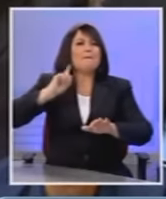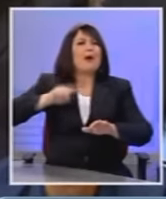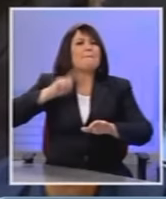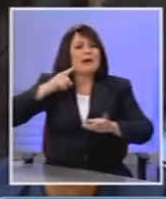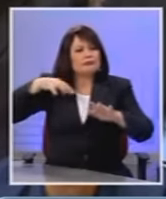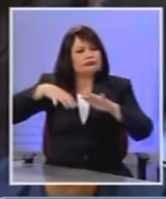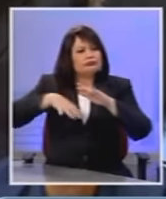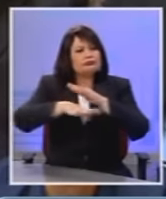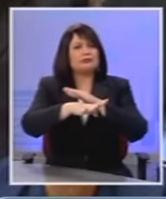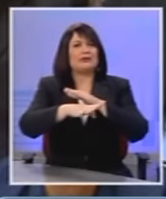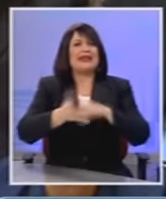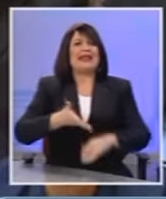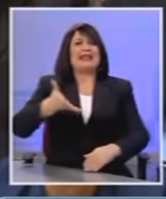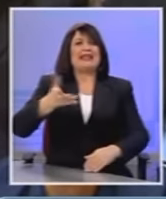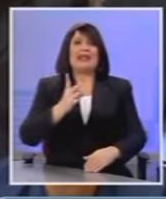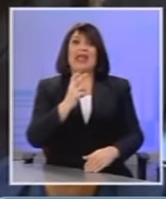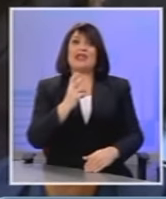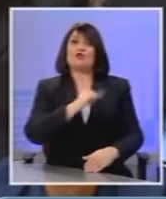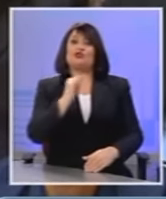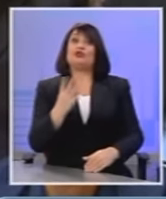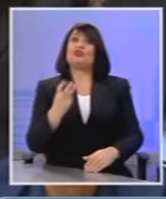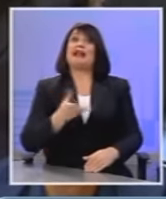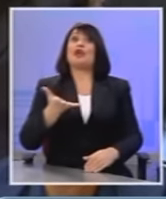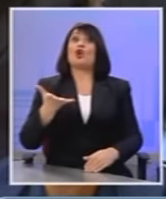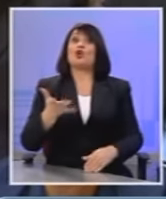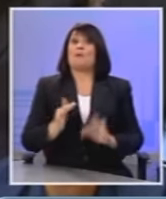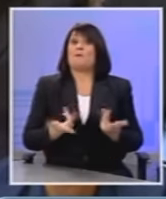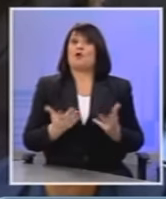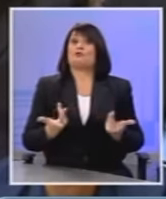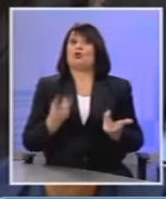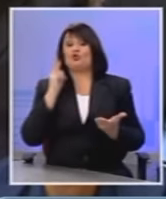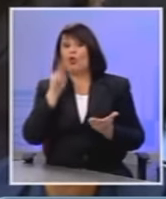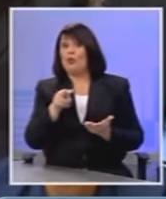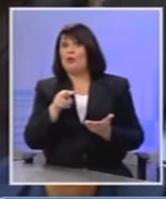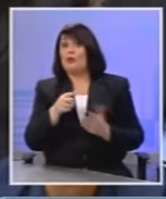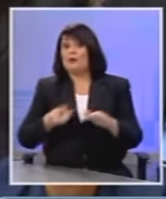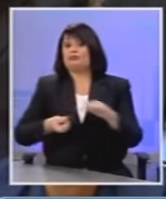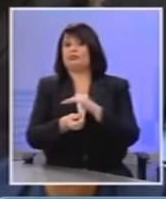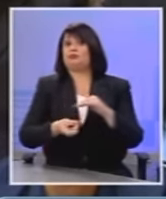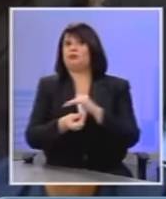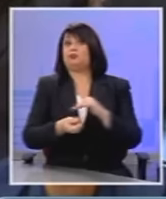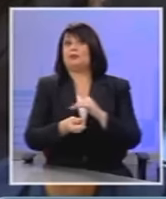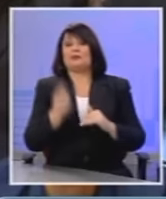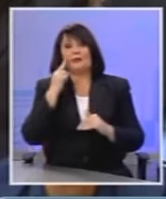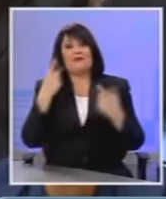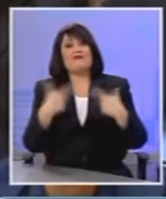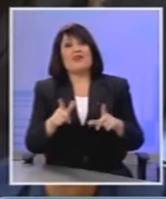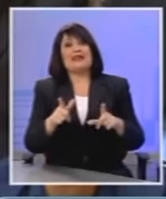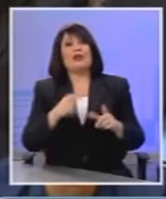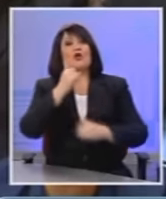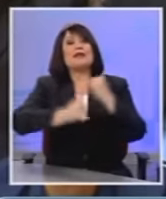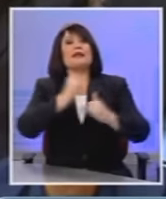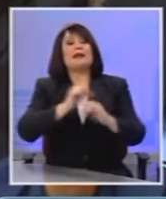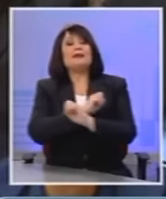Ελλάδα να είναι ηλικίας 20 έως 30 ετών. Και αν παρακολουθήσατε και το βίντεο το οποίο κυκλοφορεί στο